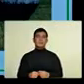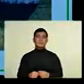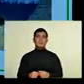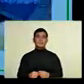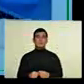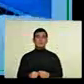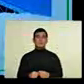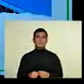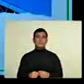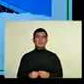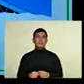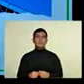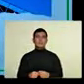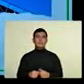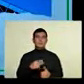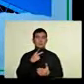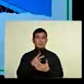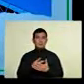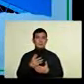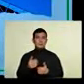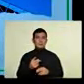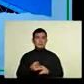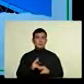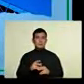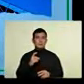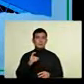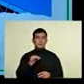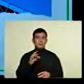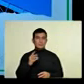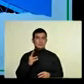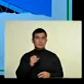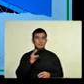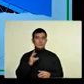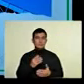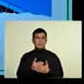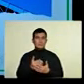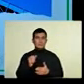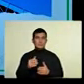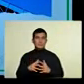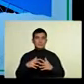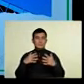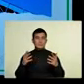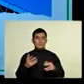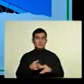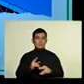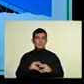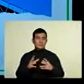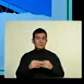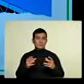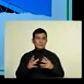Посмотрите, это Хирман. большие горы